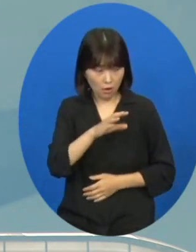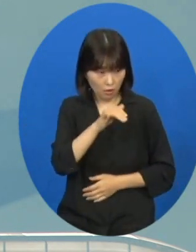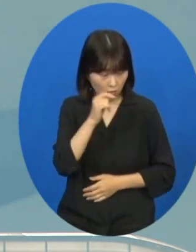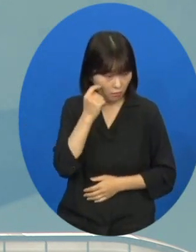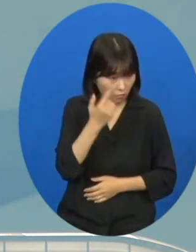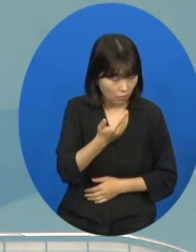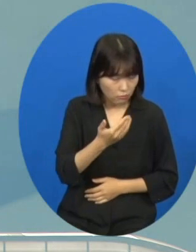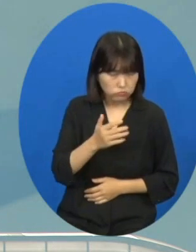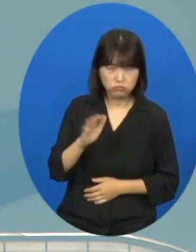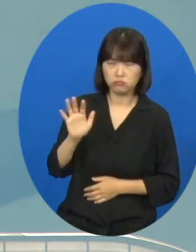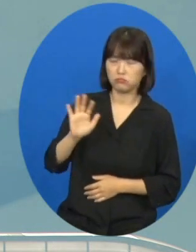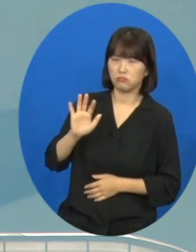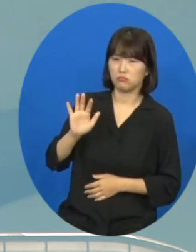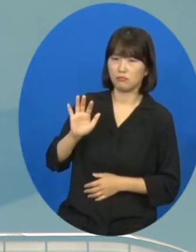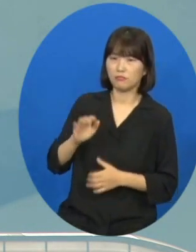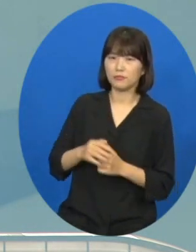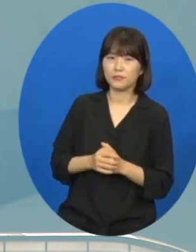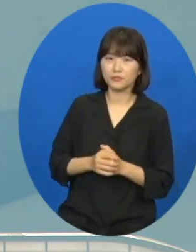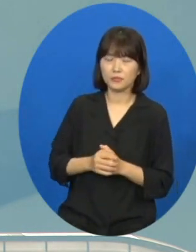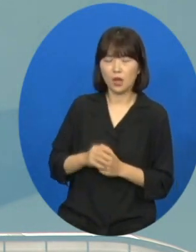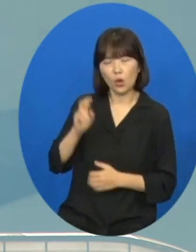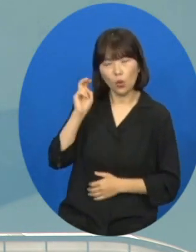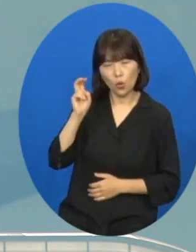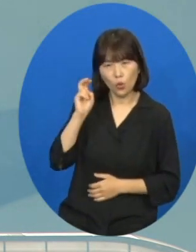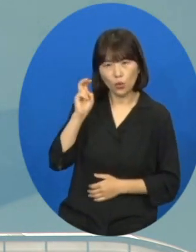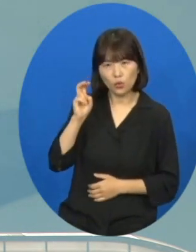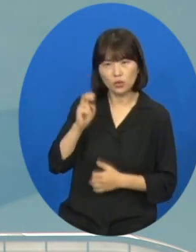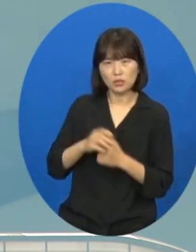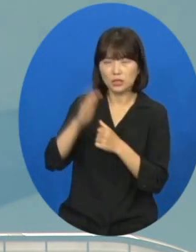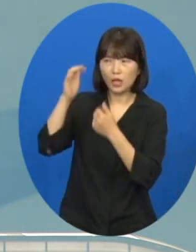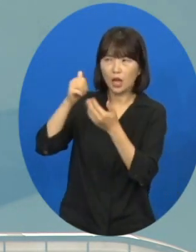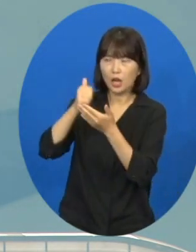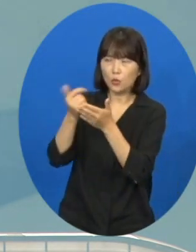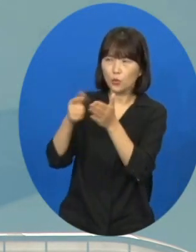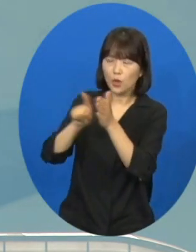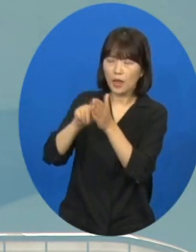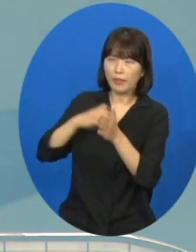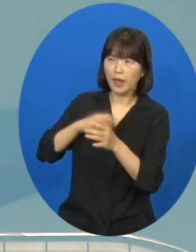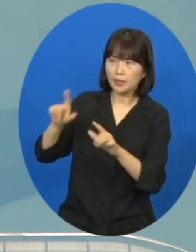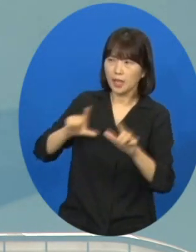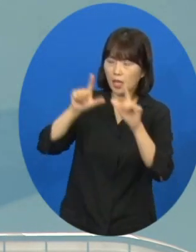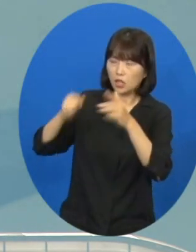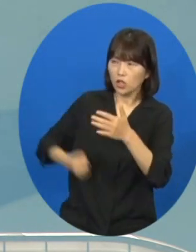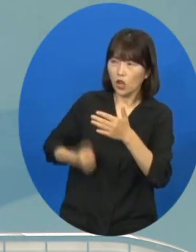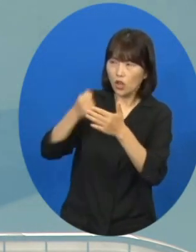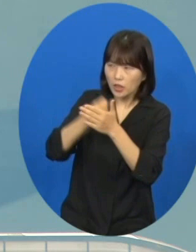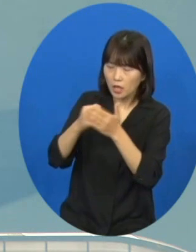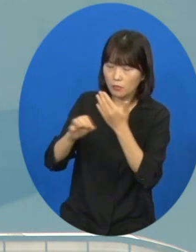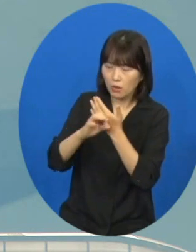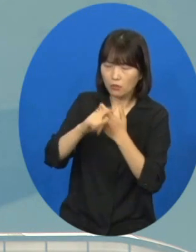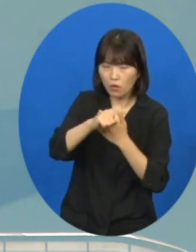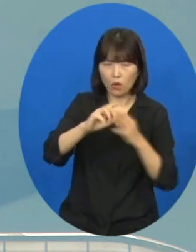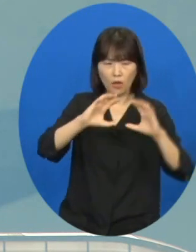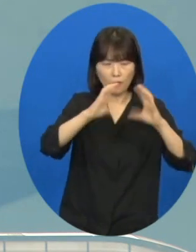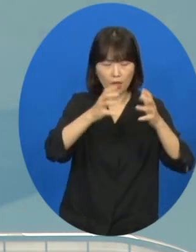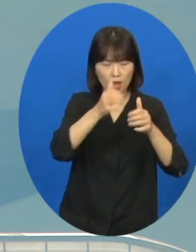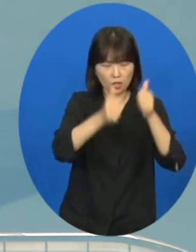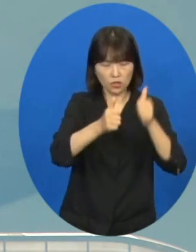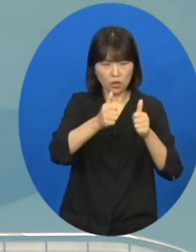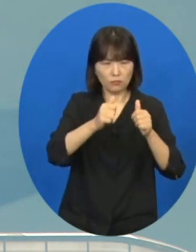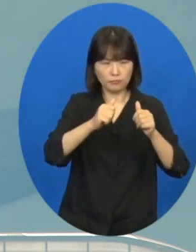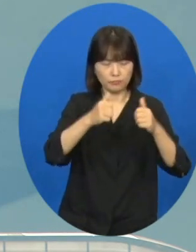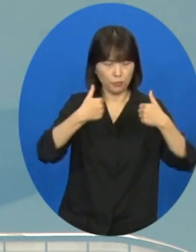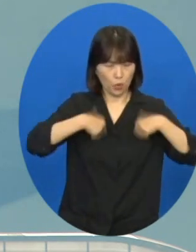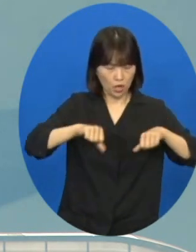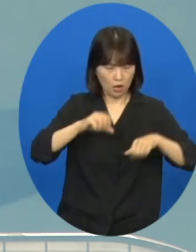그랬더니 그건 아니래요. 혹시 하나님을 위해서 내가 살겠다고 하면 너 외모 고시 보지 마